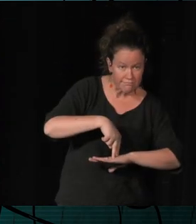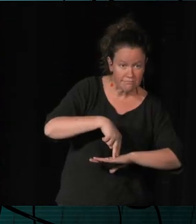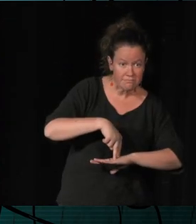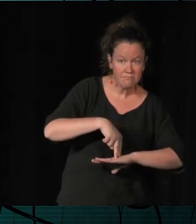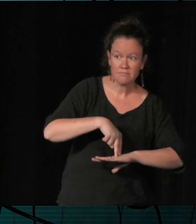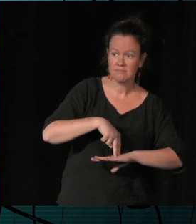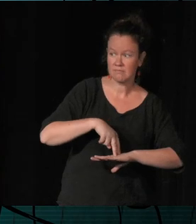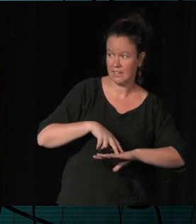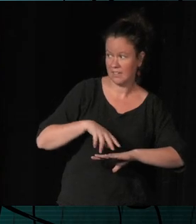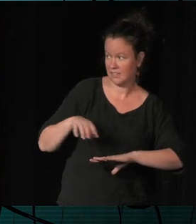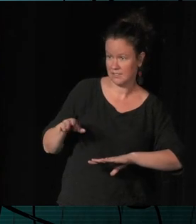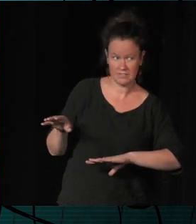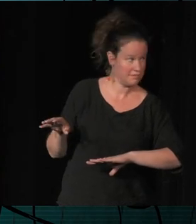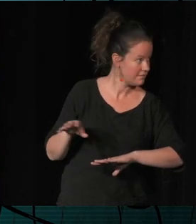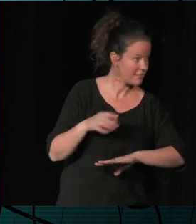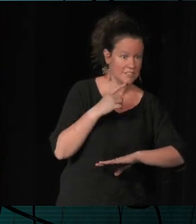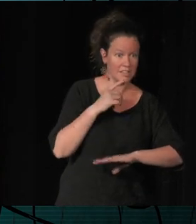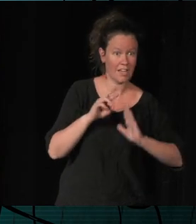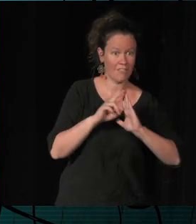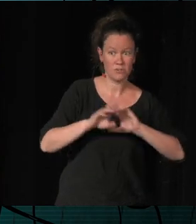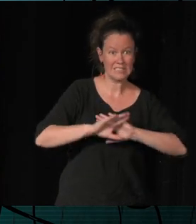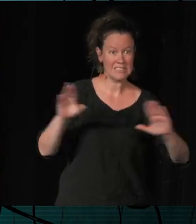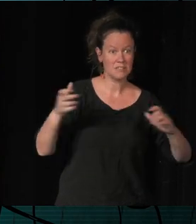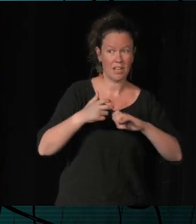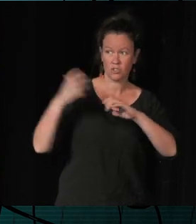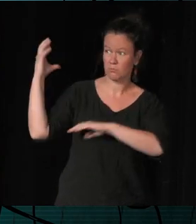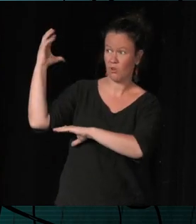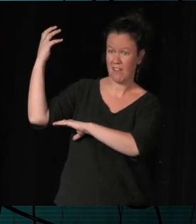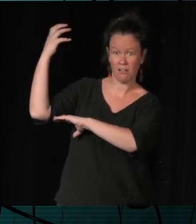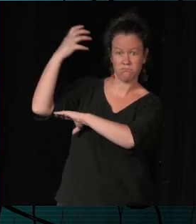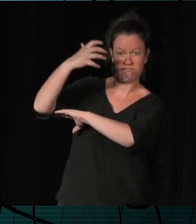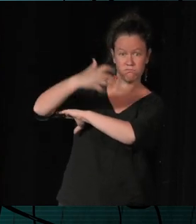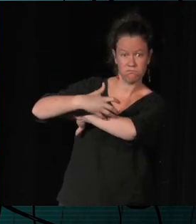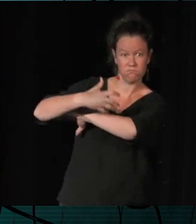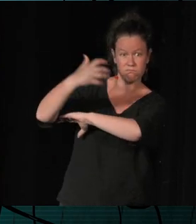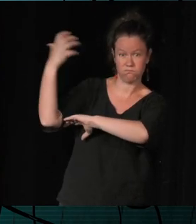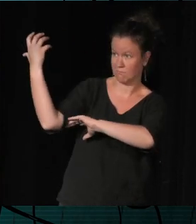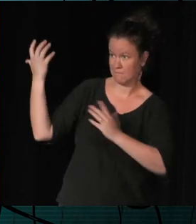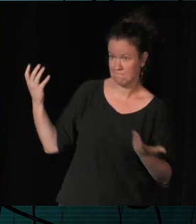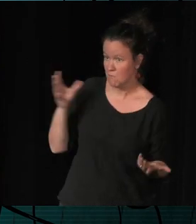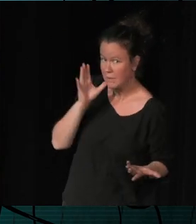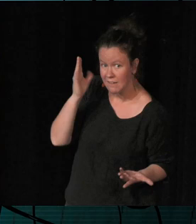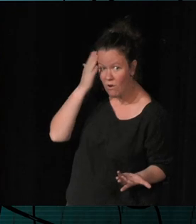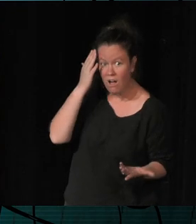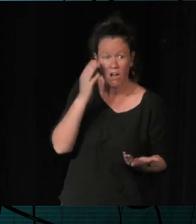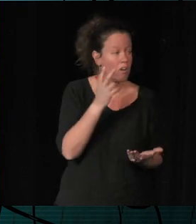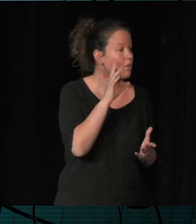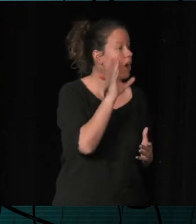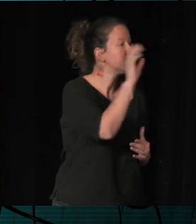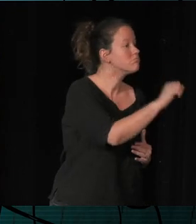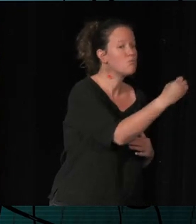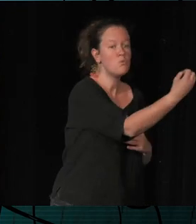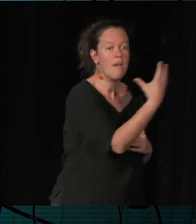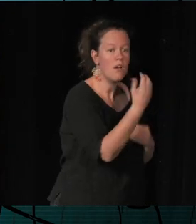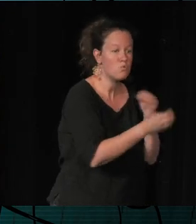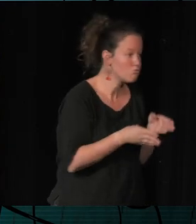Il n'y a aucun référent, tu ne peux pas dire alors le soleil se couche par là, tiens il y a un chemin, tiens là-bas peut-être une chapelle, quelque chose.